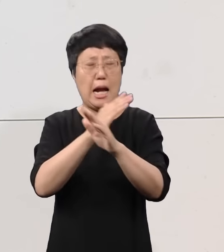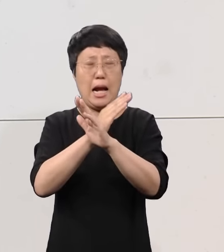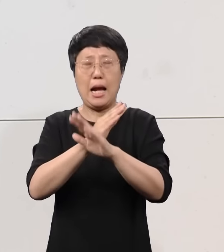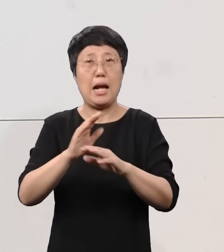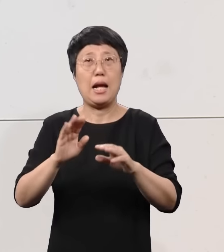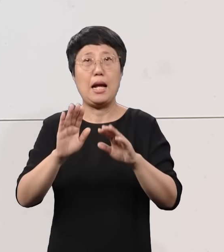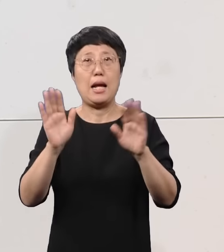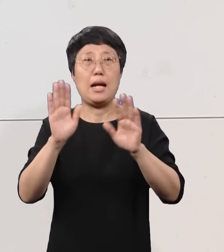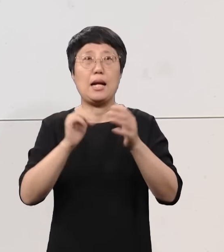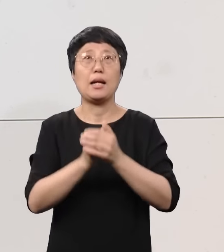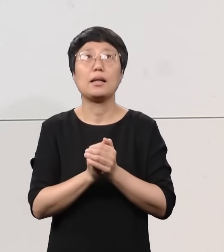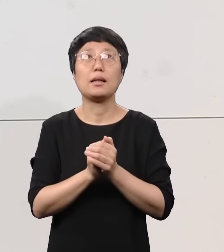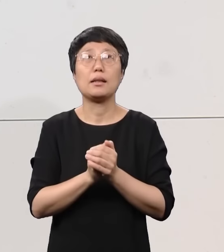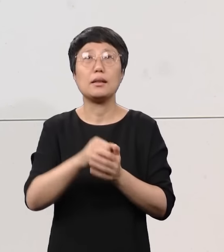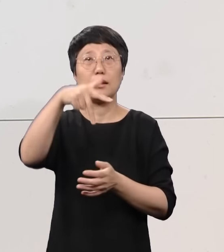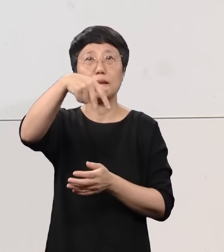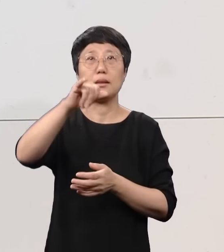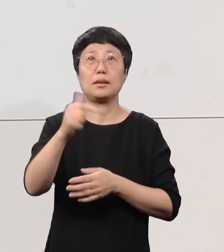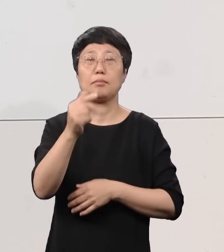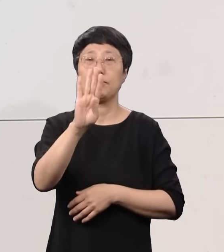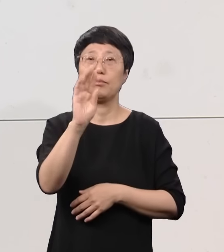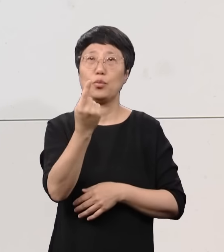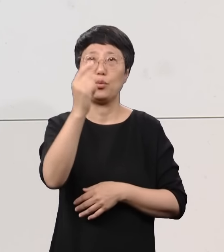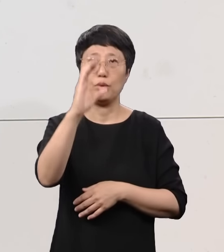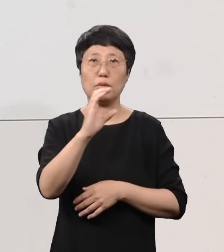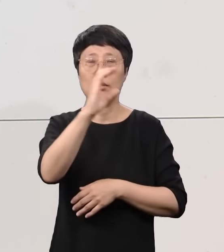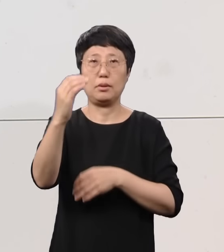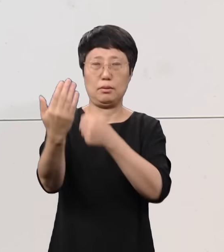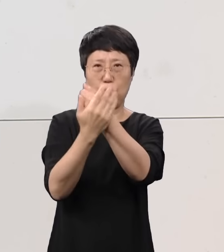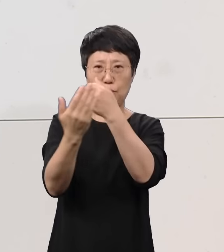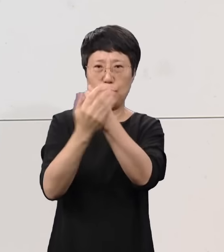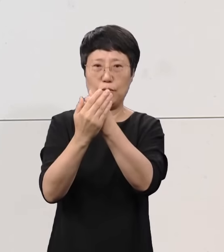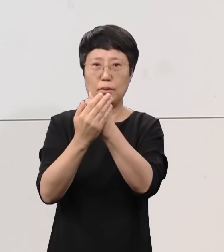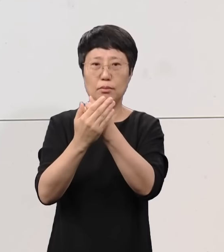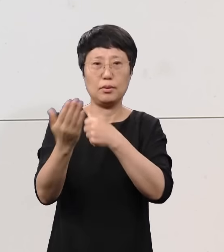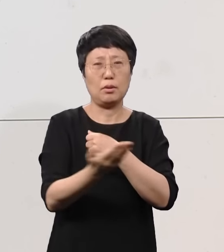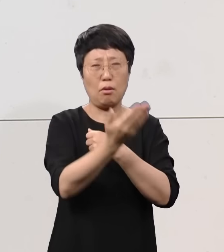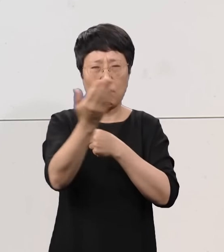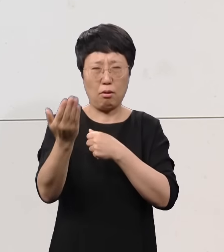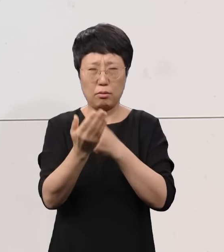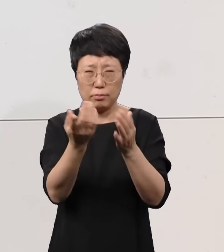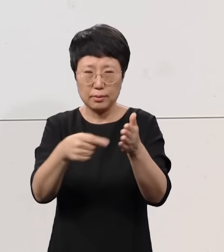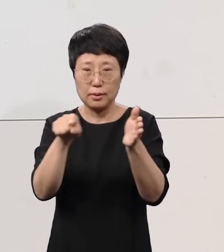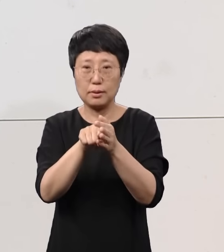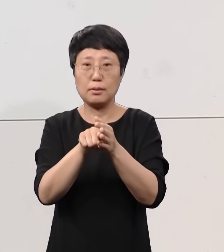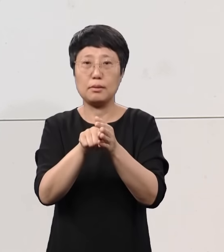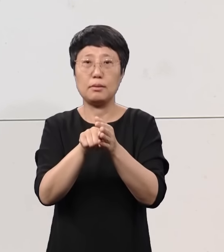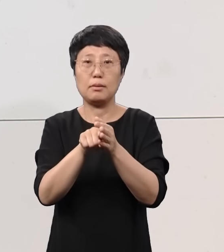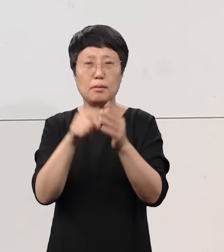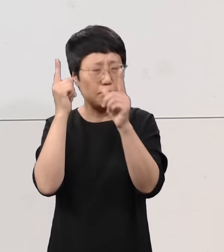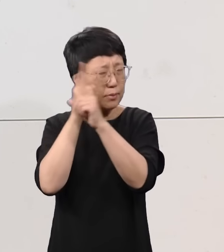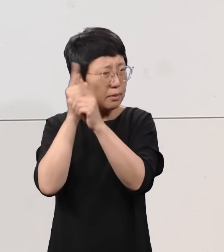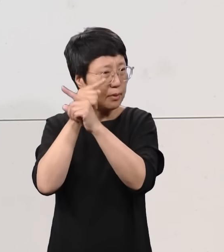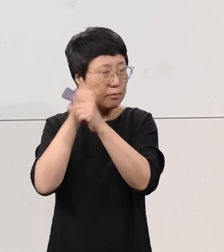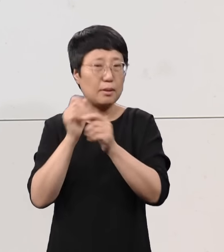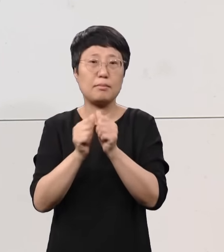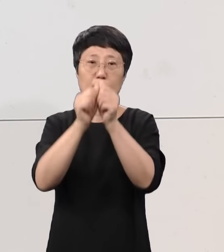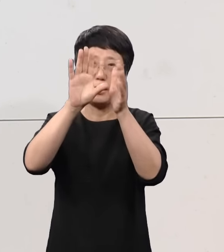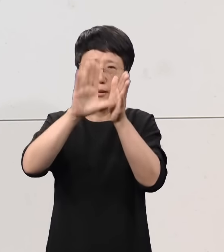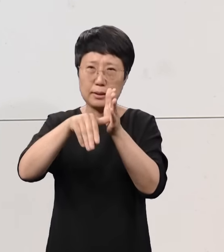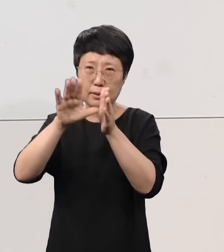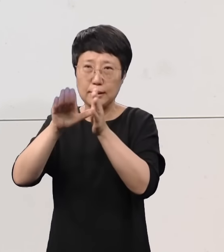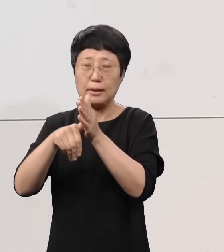도와주는 리 위해 시판에 신자들의 기도 지을 적어두고 매일 미사때 우리